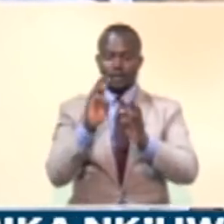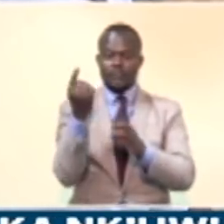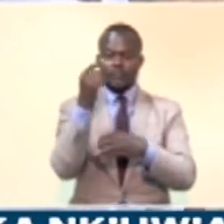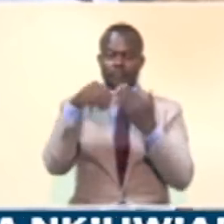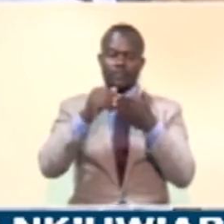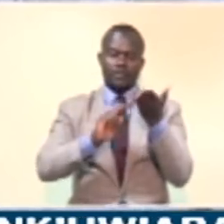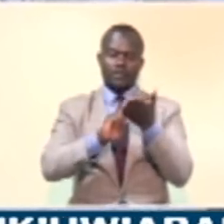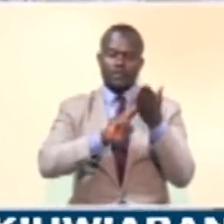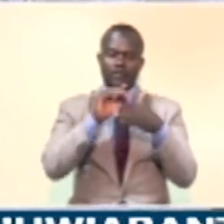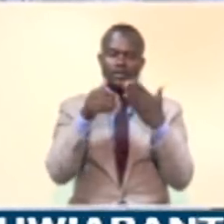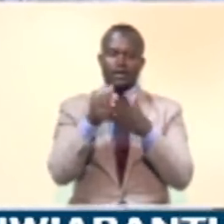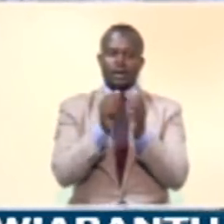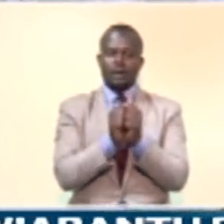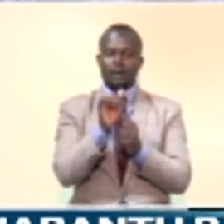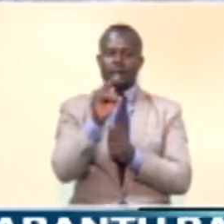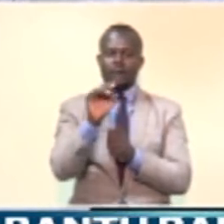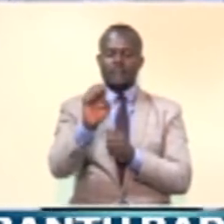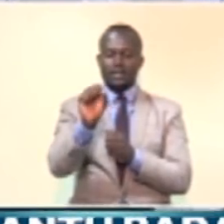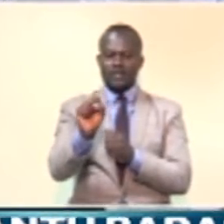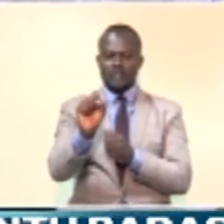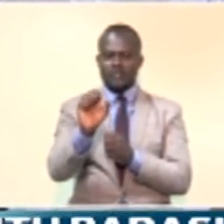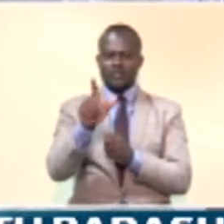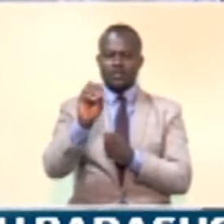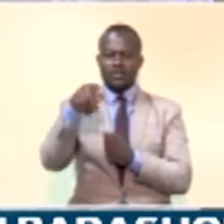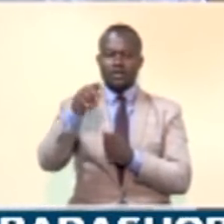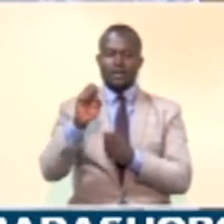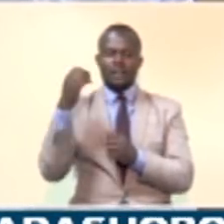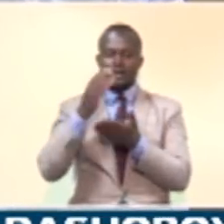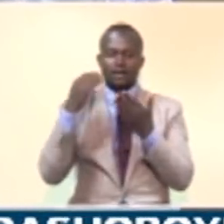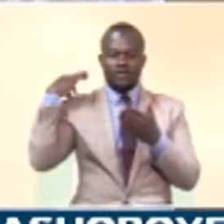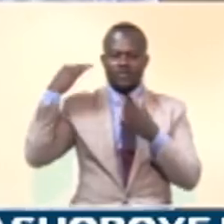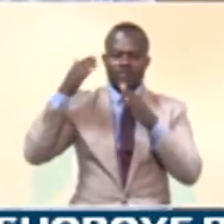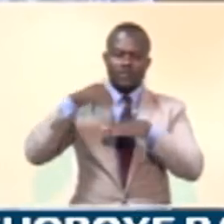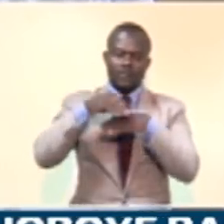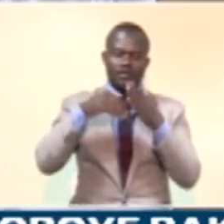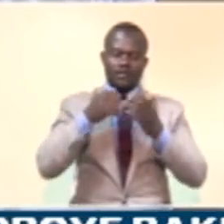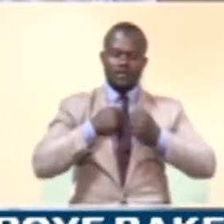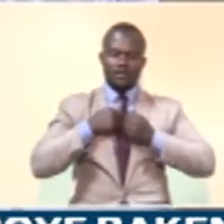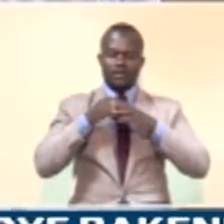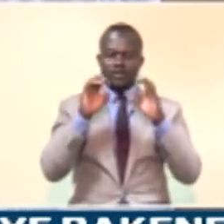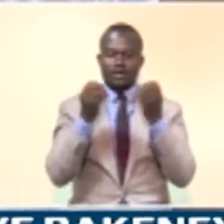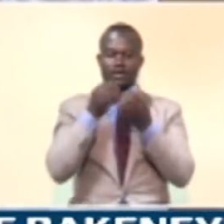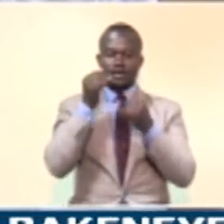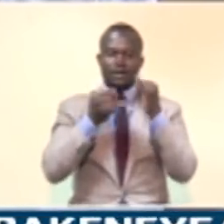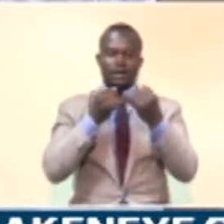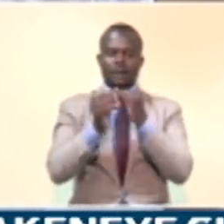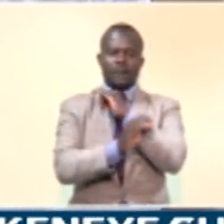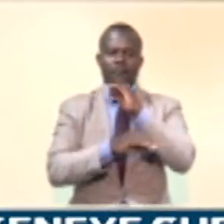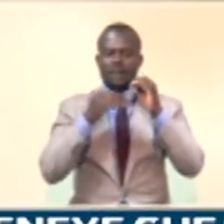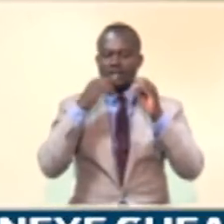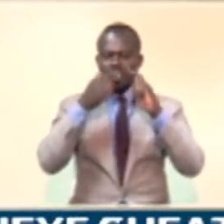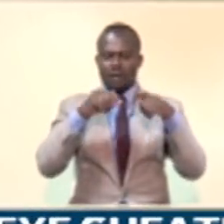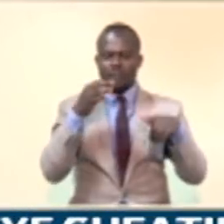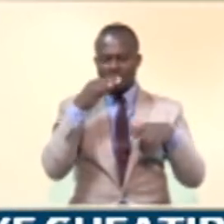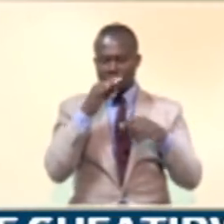buryo bwifashishwa na Ines Lopez, umwe mu bakorerabushake boherejwe mu Rwanda n'umuryango mpuzamahanga w'ibihugu bivuga